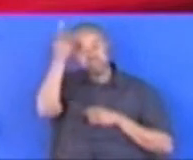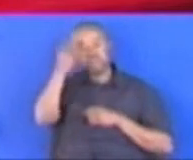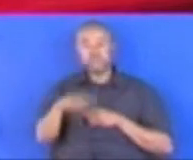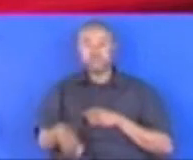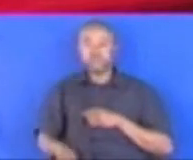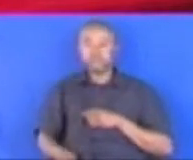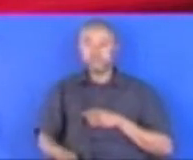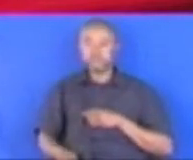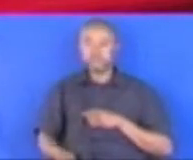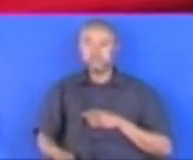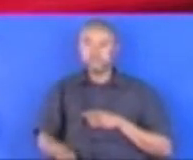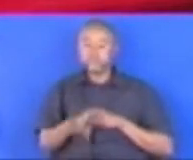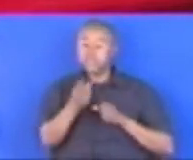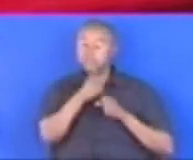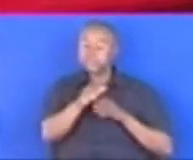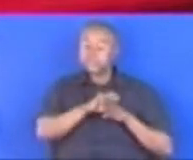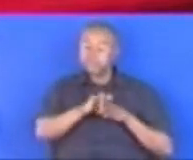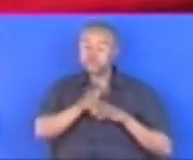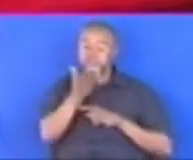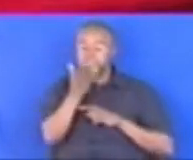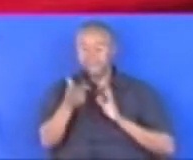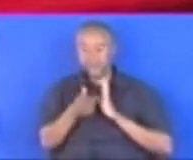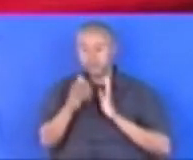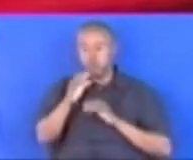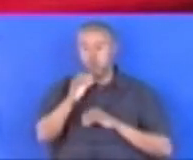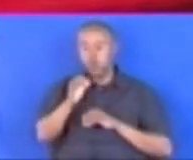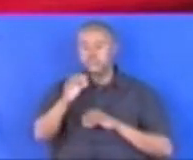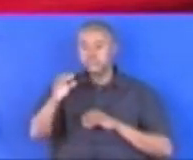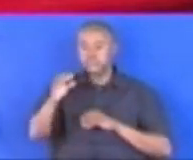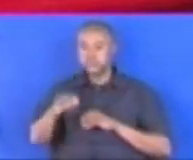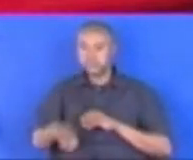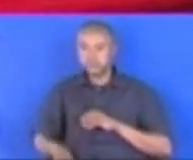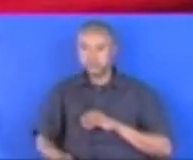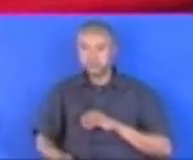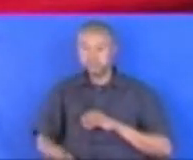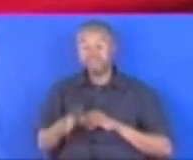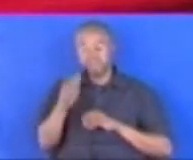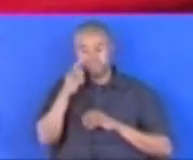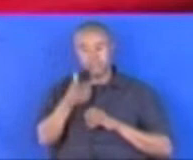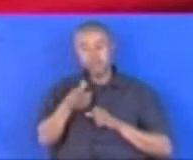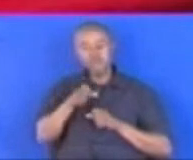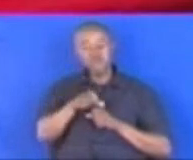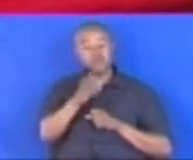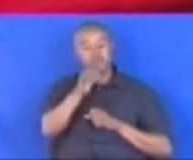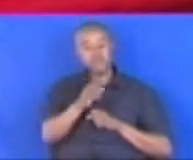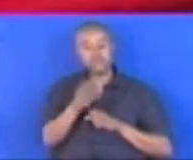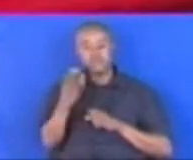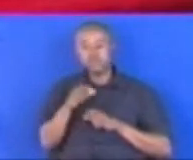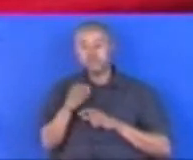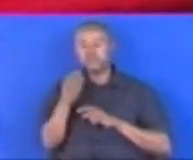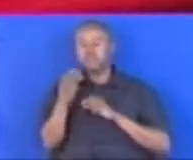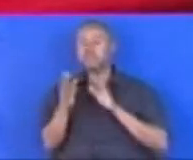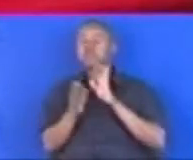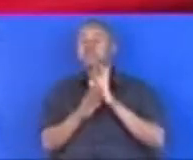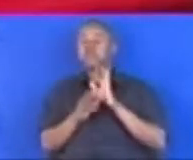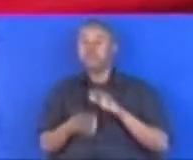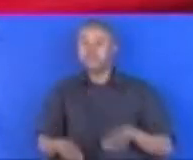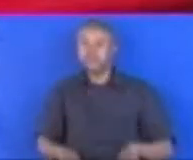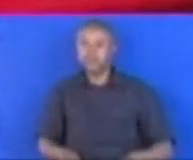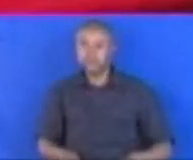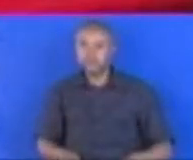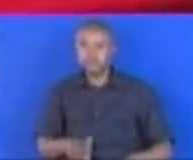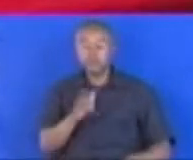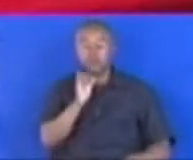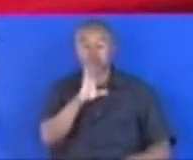namba 52 kwa ajili ya matumizi mengineyo yani OC dhidi ya bajeti ya taifa imeongezeka kutoka 4.8% 5